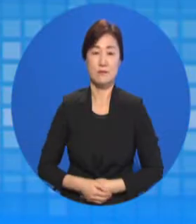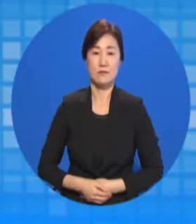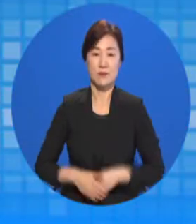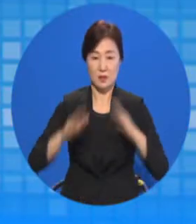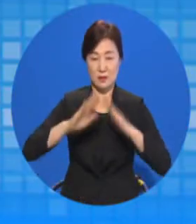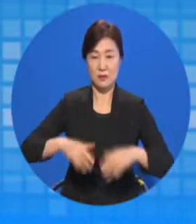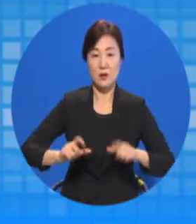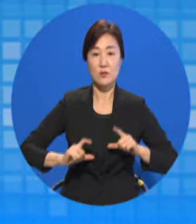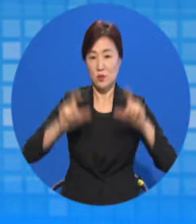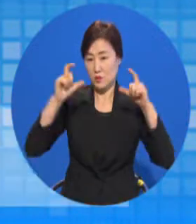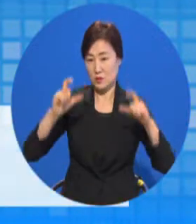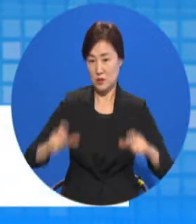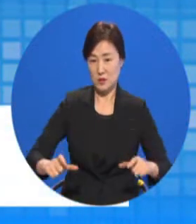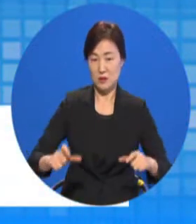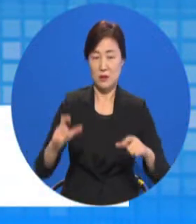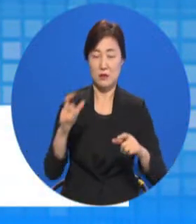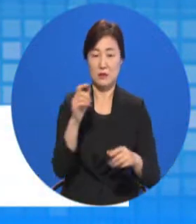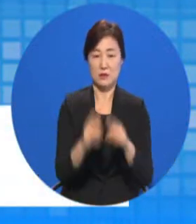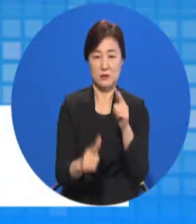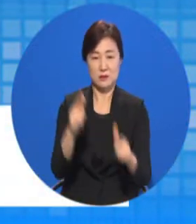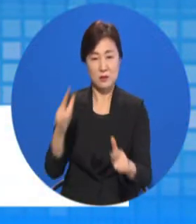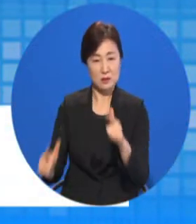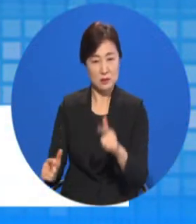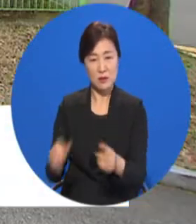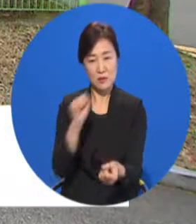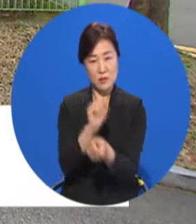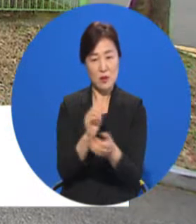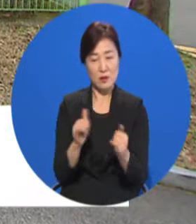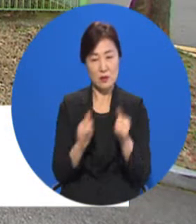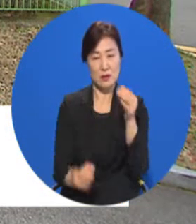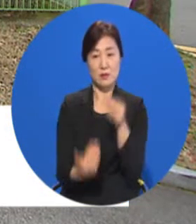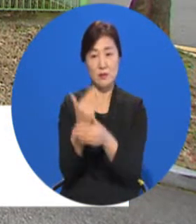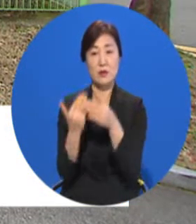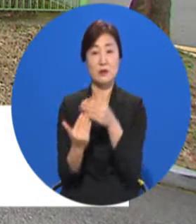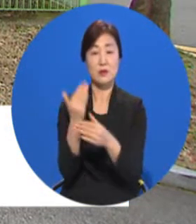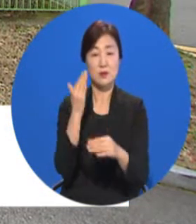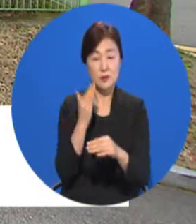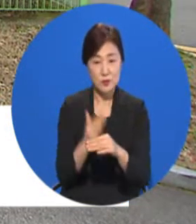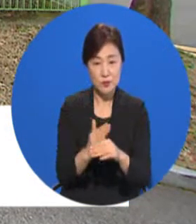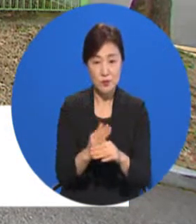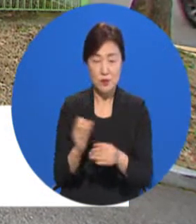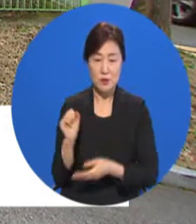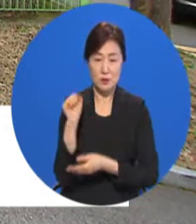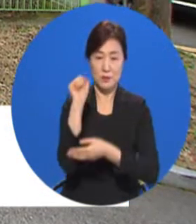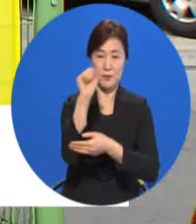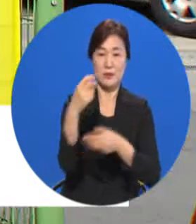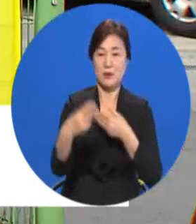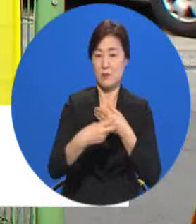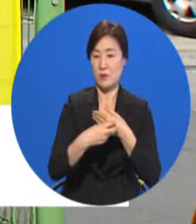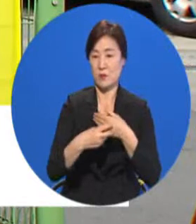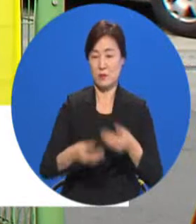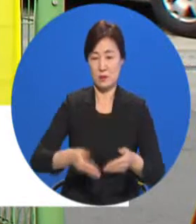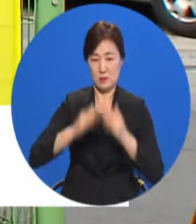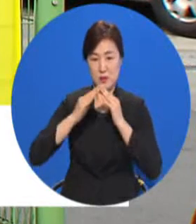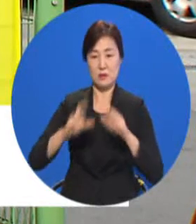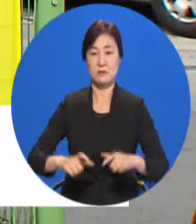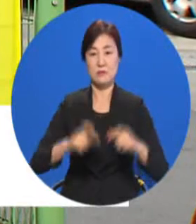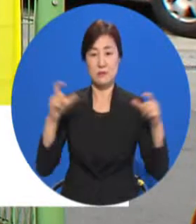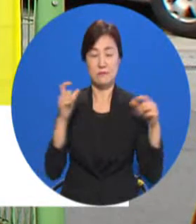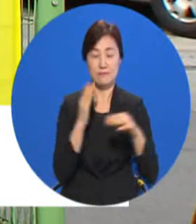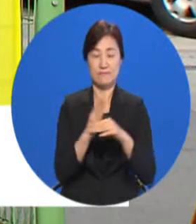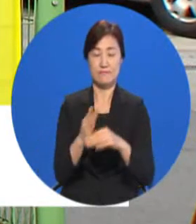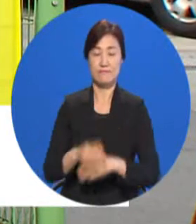전남 동부권에서도 지역별로 잇따라 코로나19 확진자가 발생하는 가운데 드라이브스루 선별진료소 설치가 확대되고